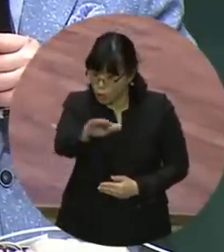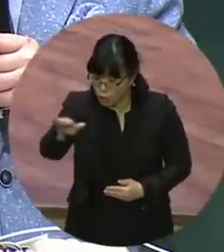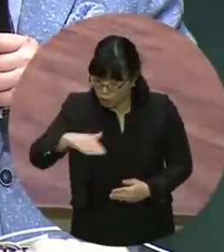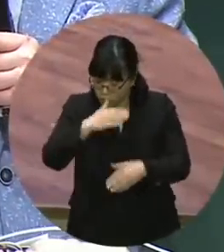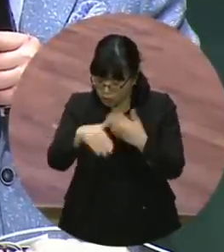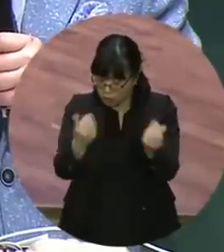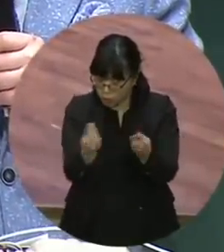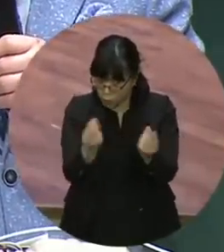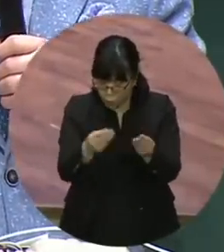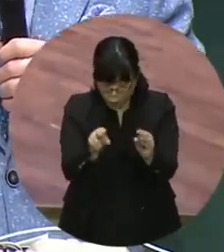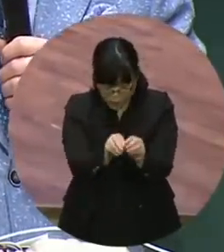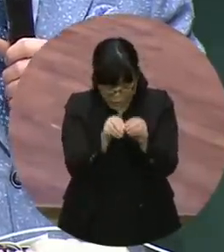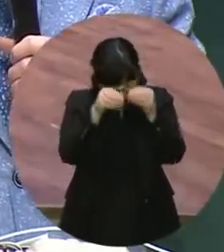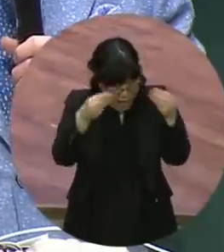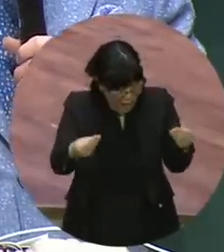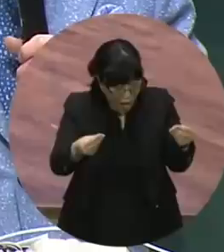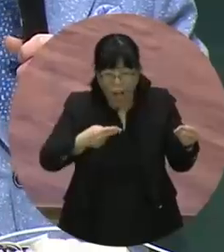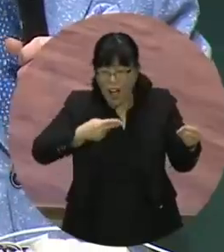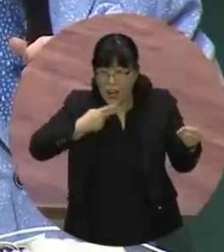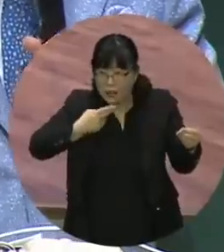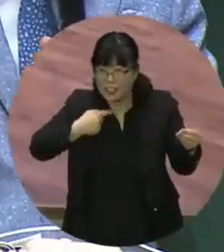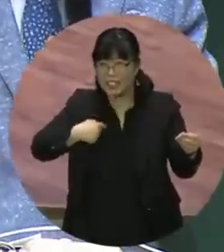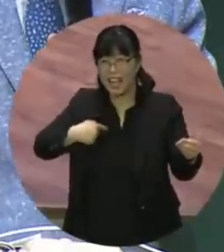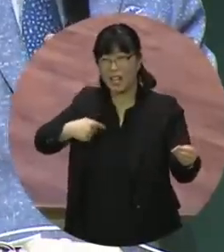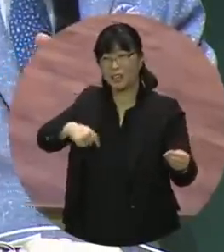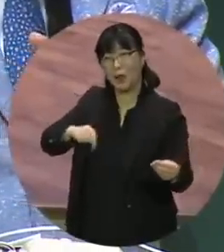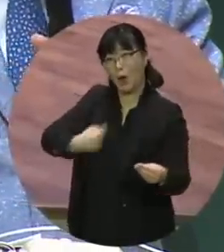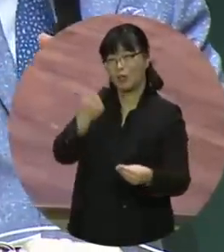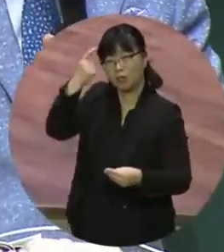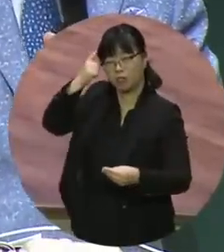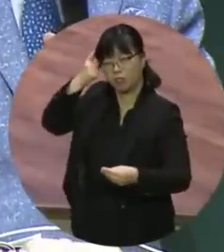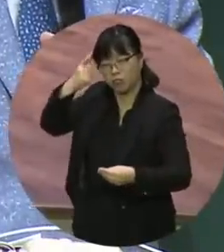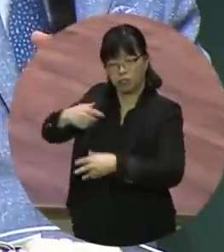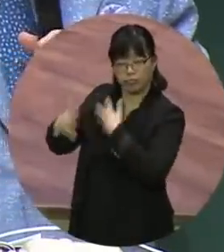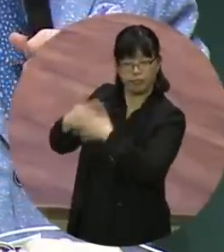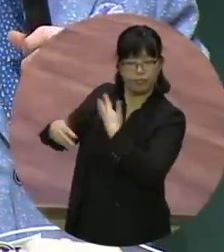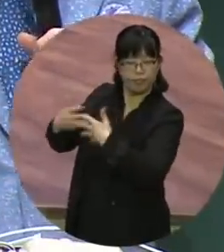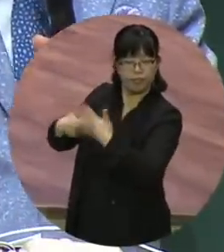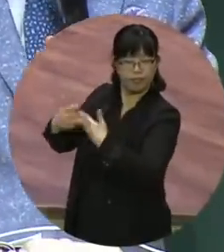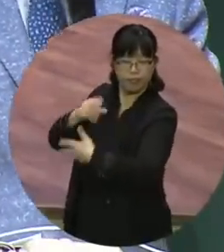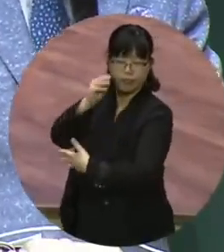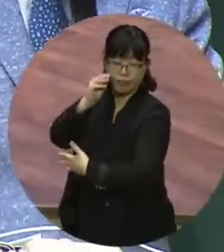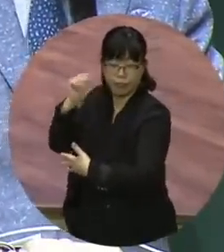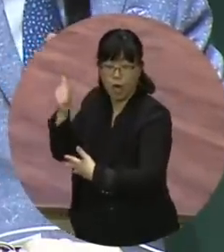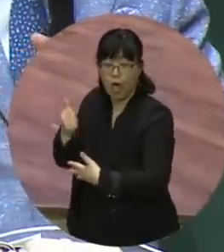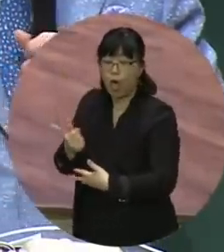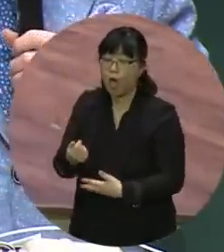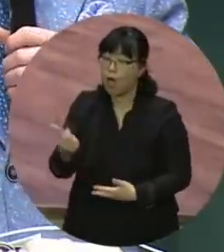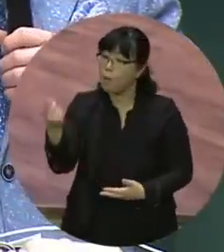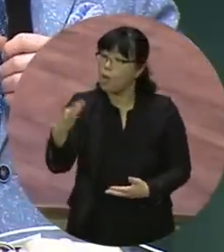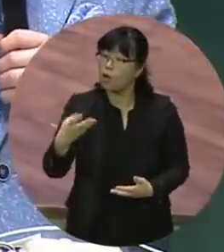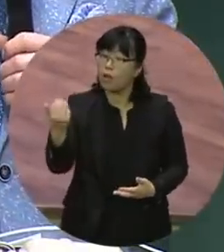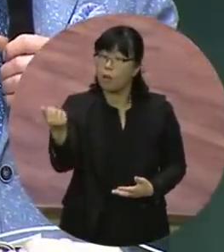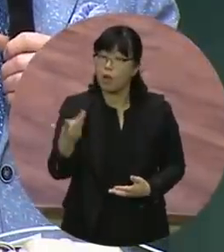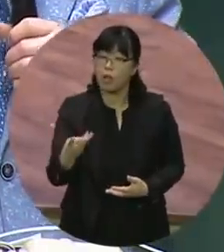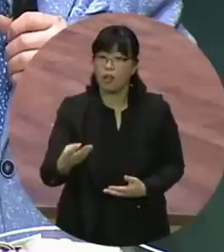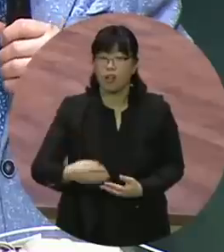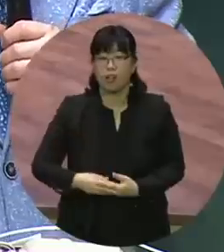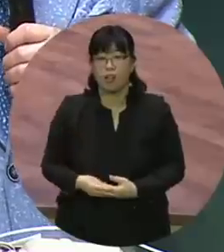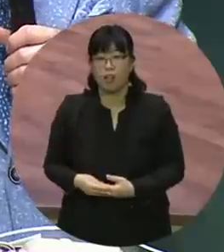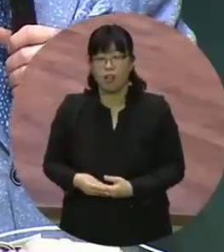있어요? 암송은 내 거를 만들어서 평소 때 칼 탁탁 빼낼 수 있도록 영적 싸움할 때 빼낼 수 있는 메시지가 얼마나